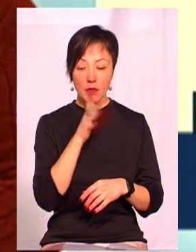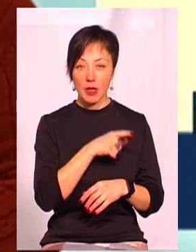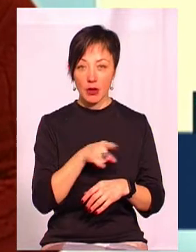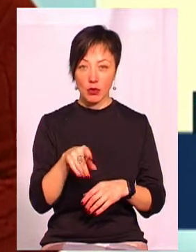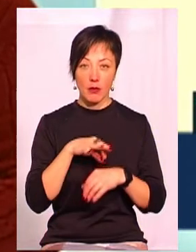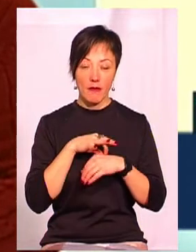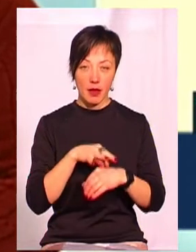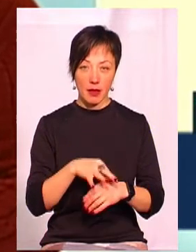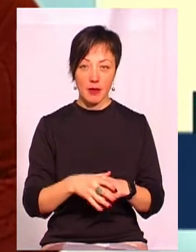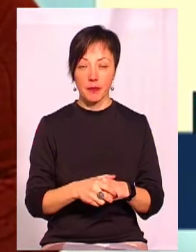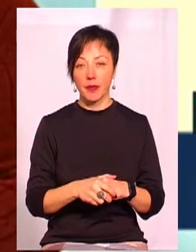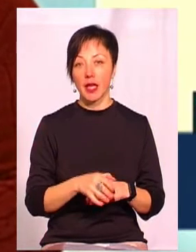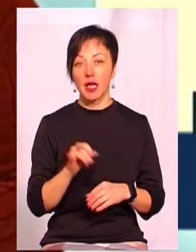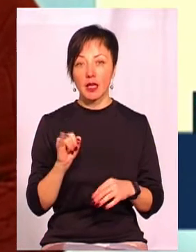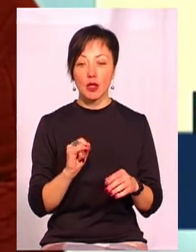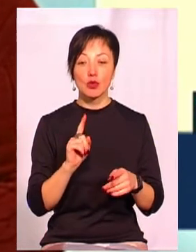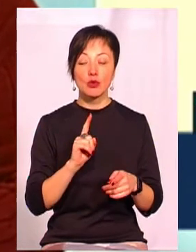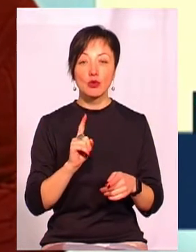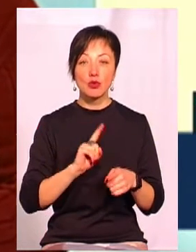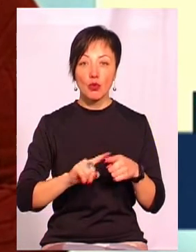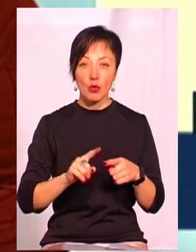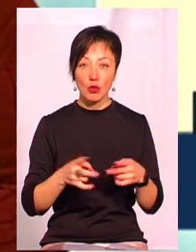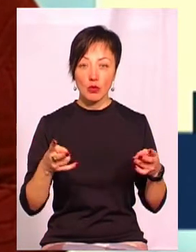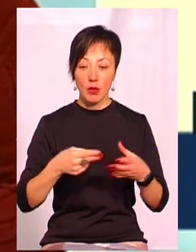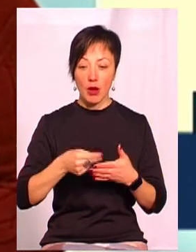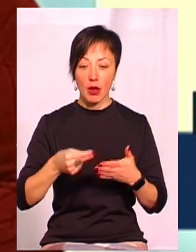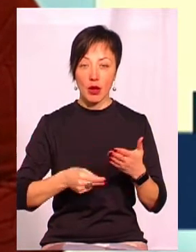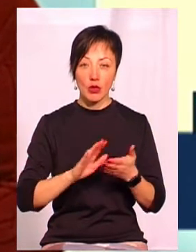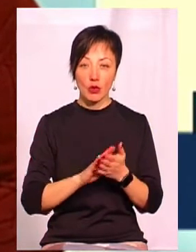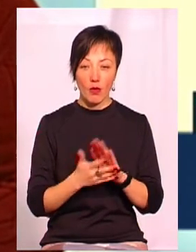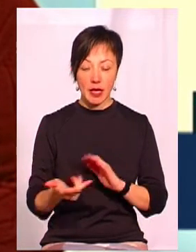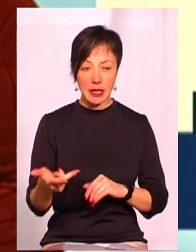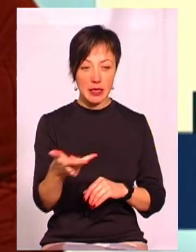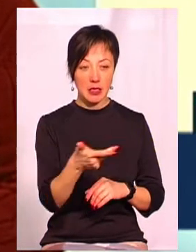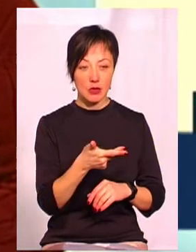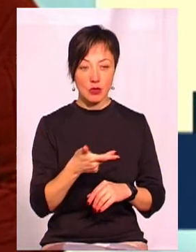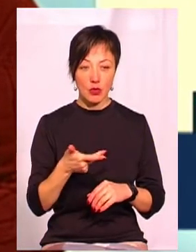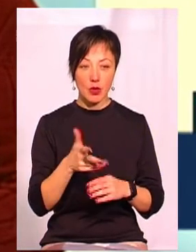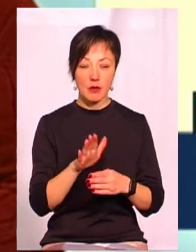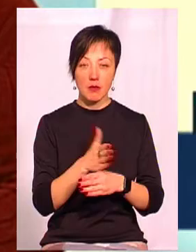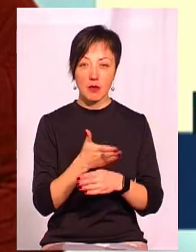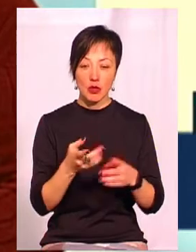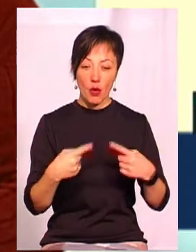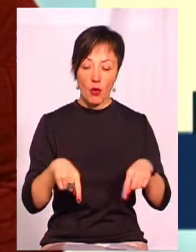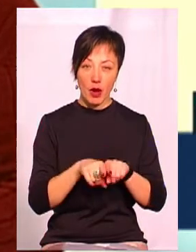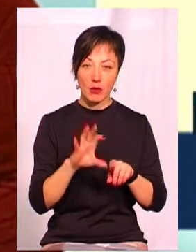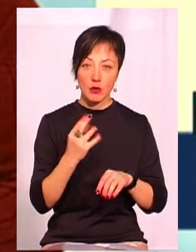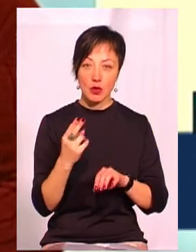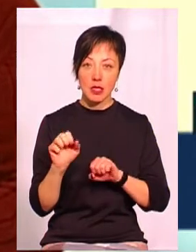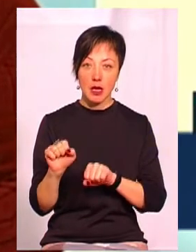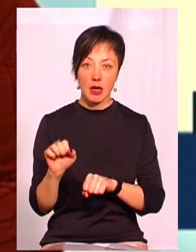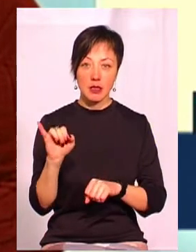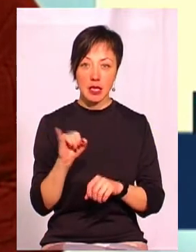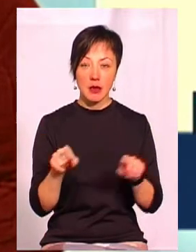її проведення. І згодом потрібно укласти договір, тристоронній договір між органом соцзахисту